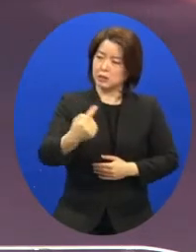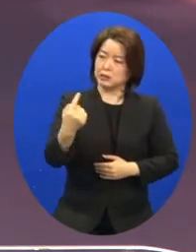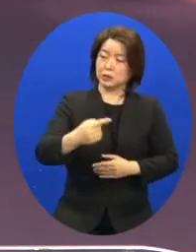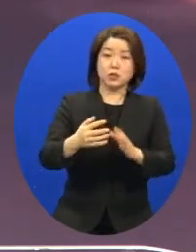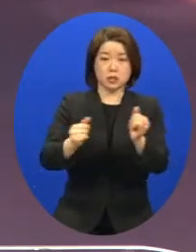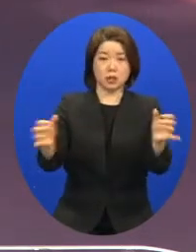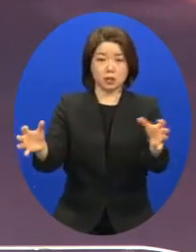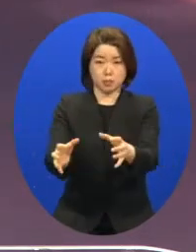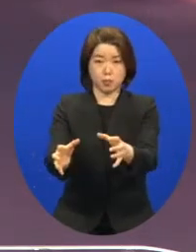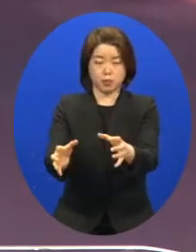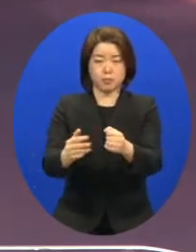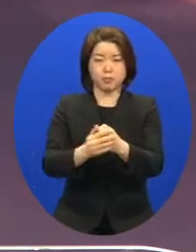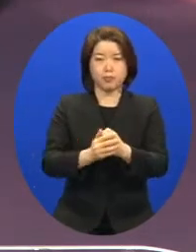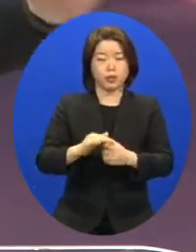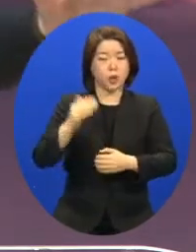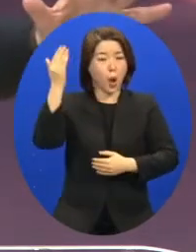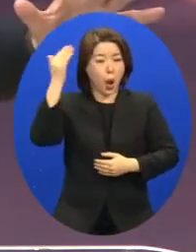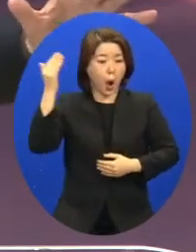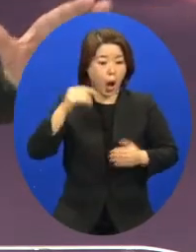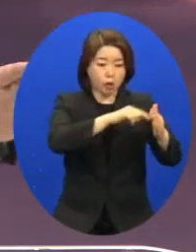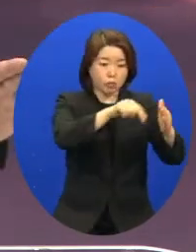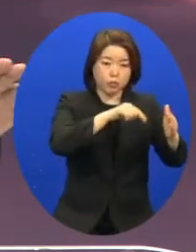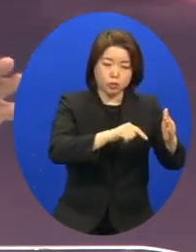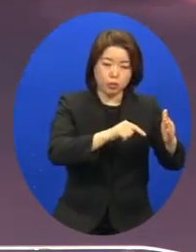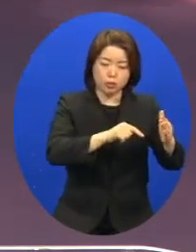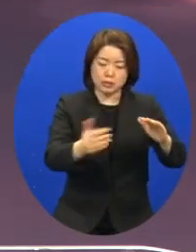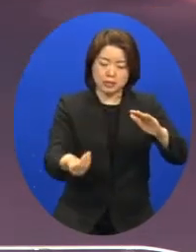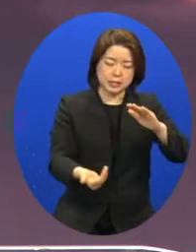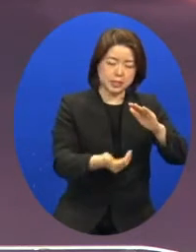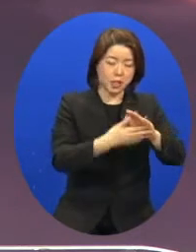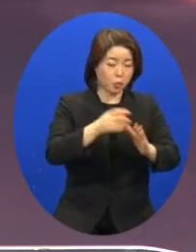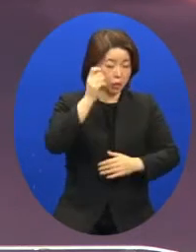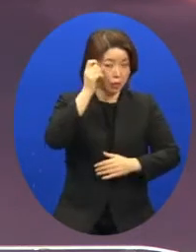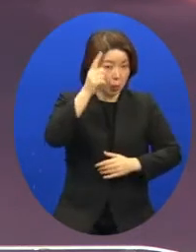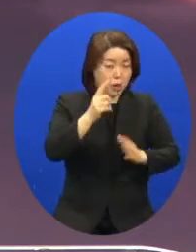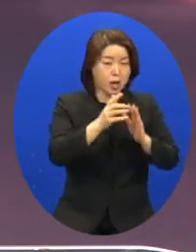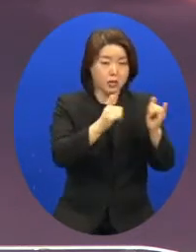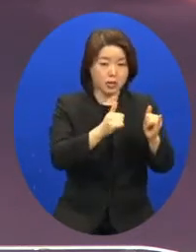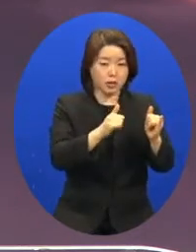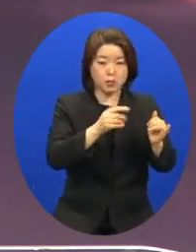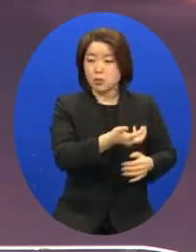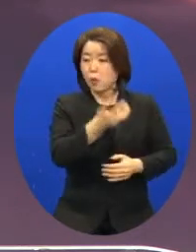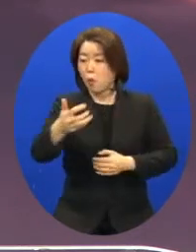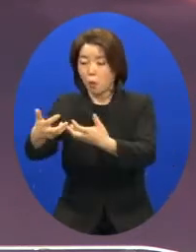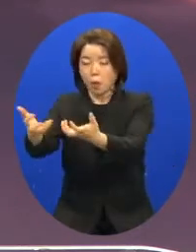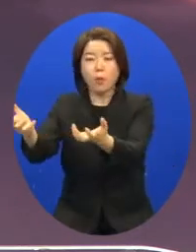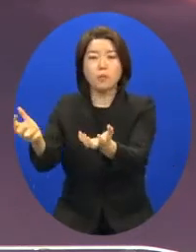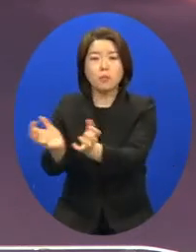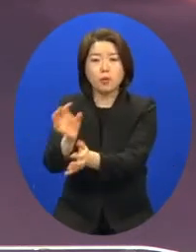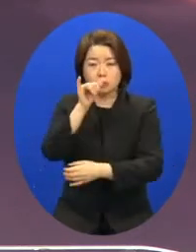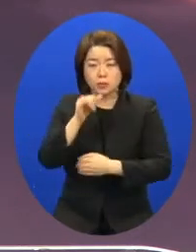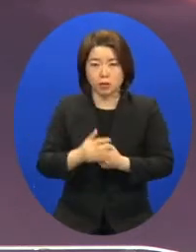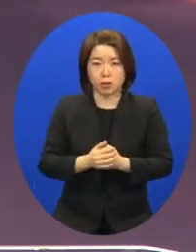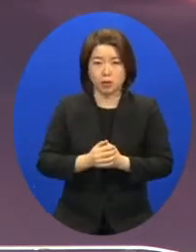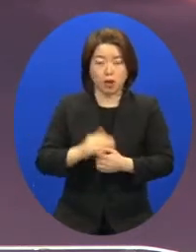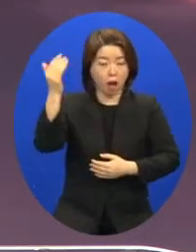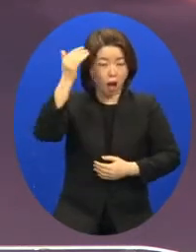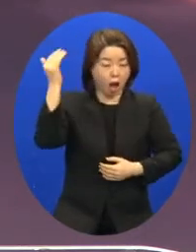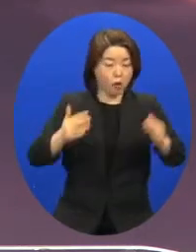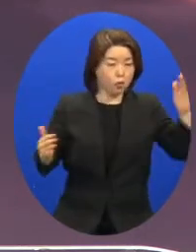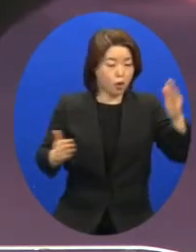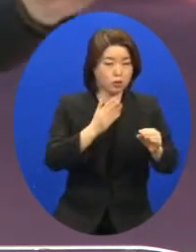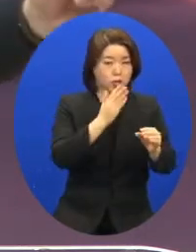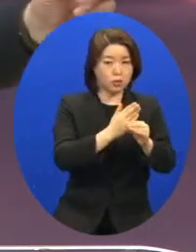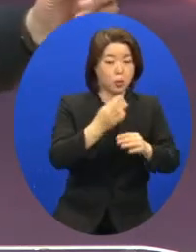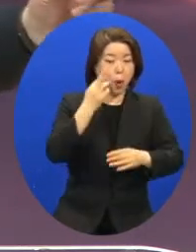아주 우리나라에서는 최고의 엘리트들이 모인 그런 집회지요. 우리 대한민국에 있는 학생 중에